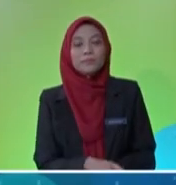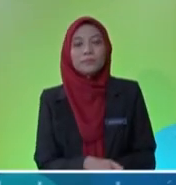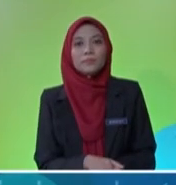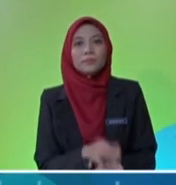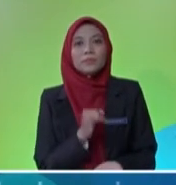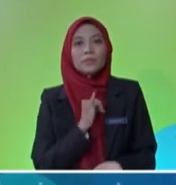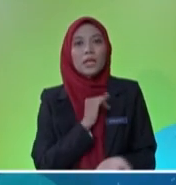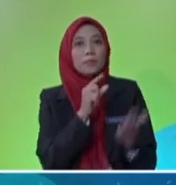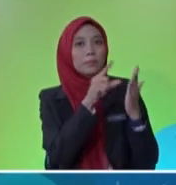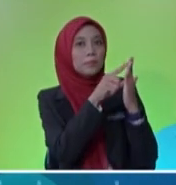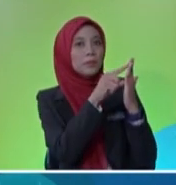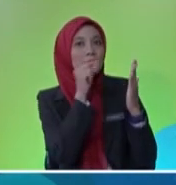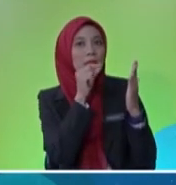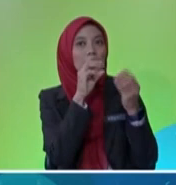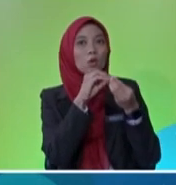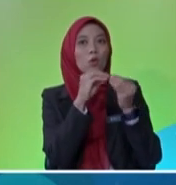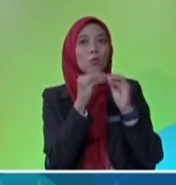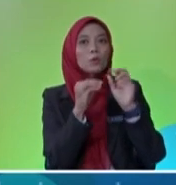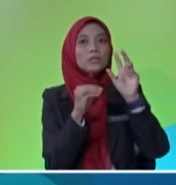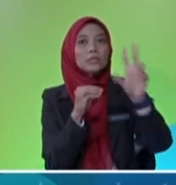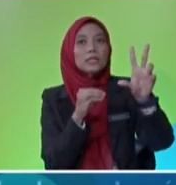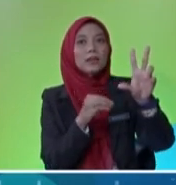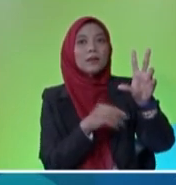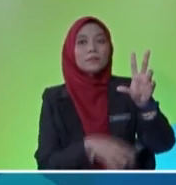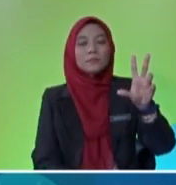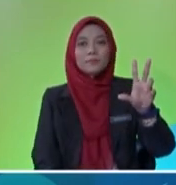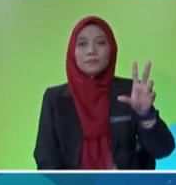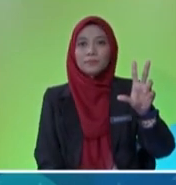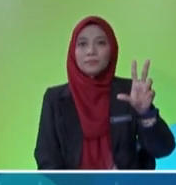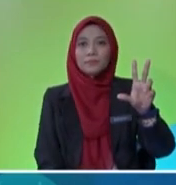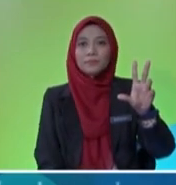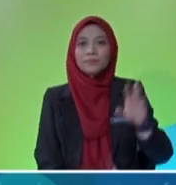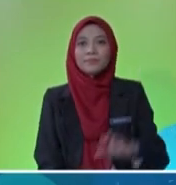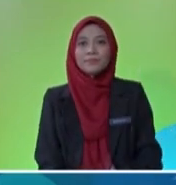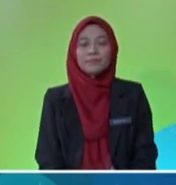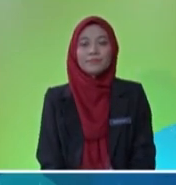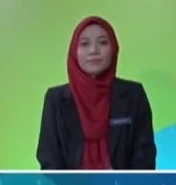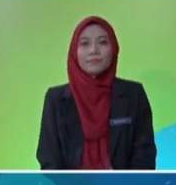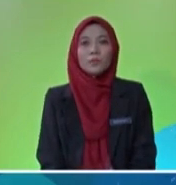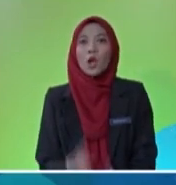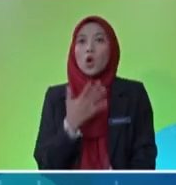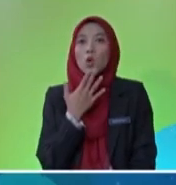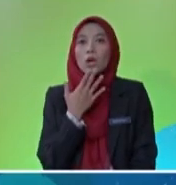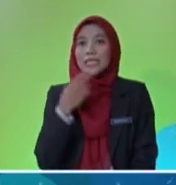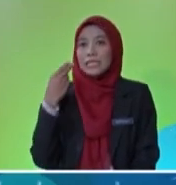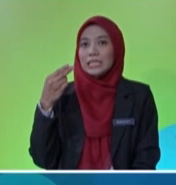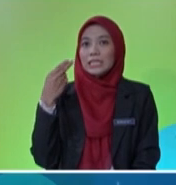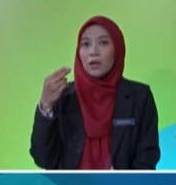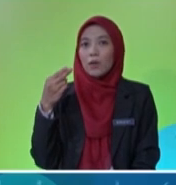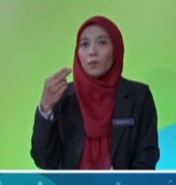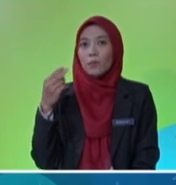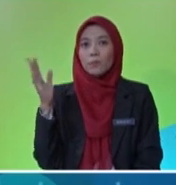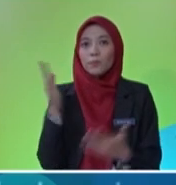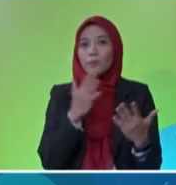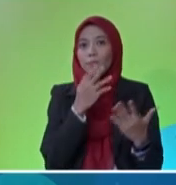Hai saya memilih seiring Number 3 terbaik sirih nunggu 3 coba deh hijau yeah Mari kita